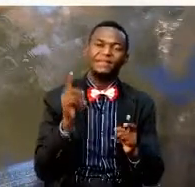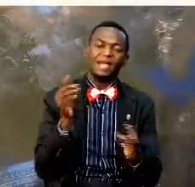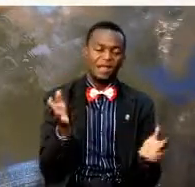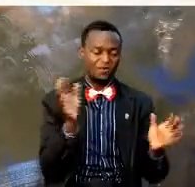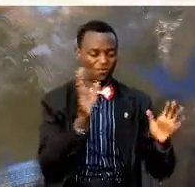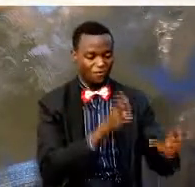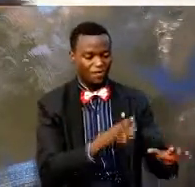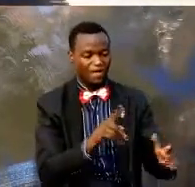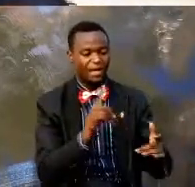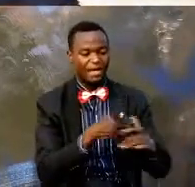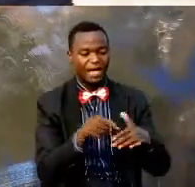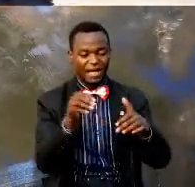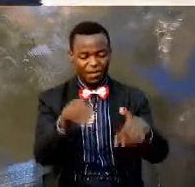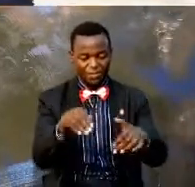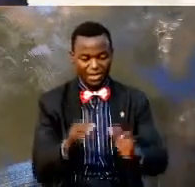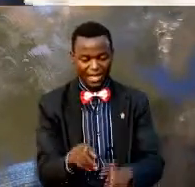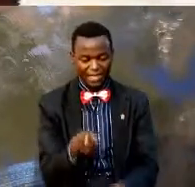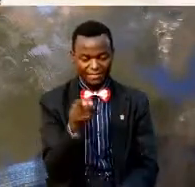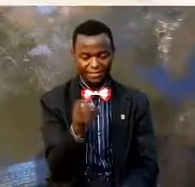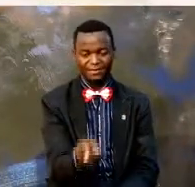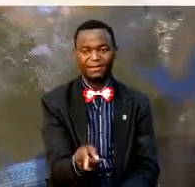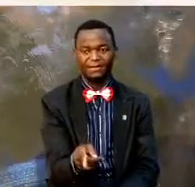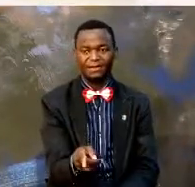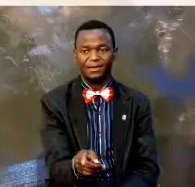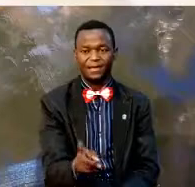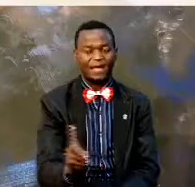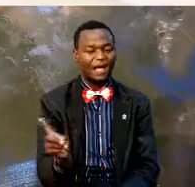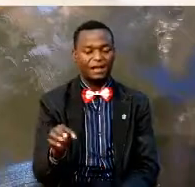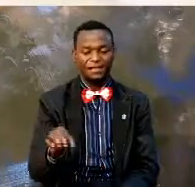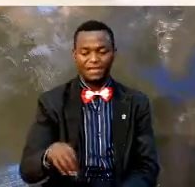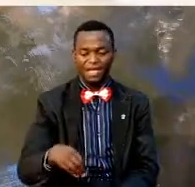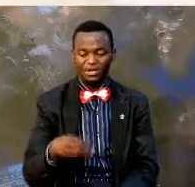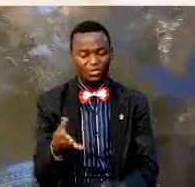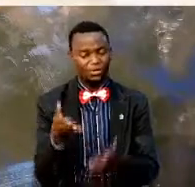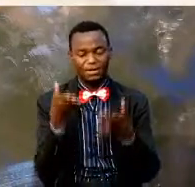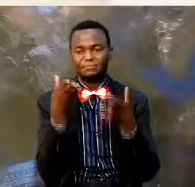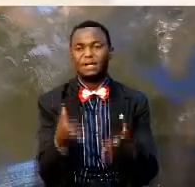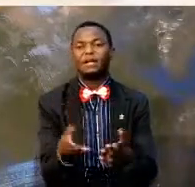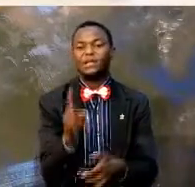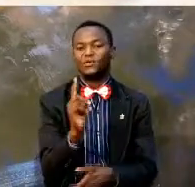alikufa na kaburi lake ili hapa, hawajatoka mpaka leo.